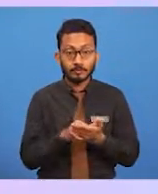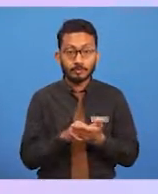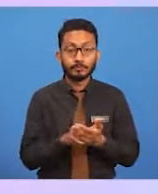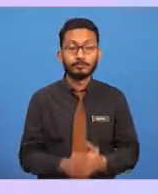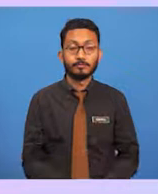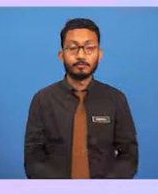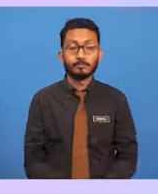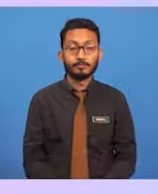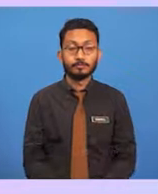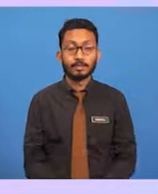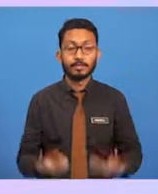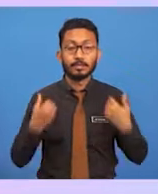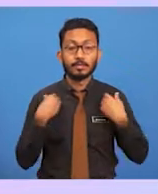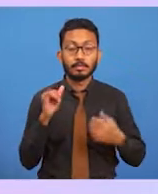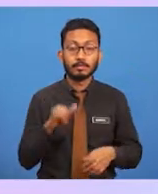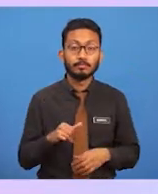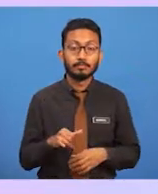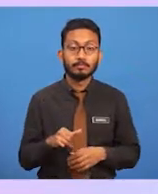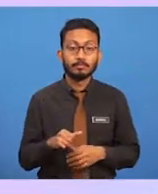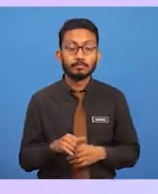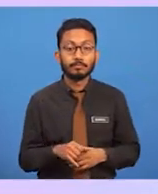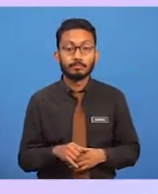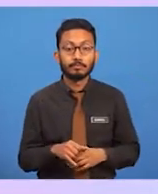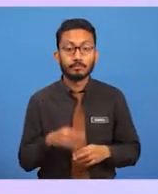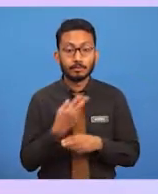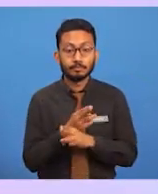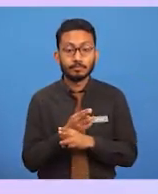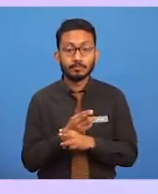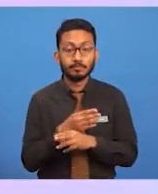Berikut merupakan contoh rekaan sampul surat.